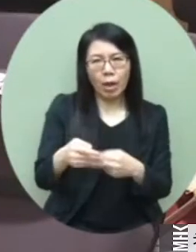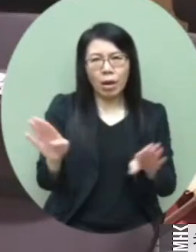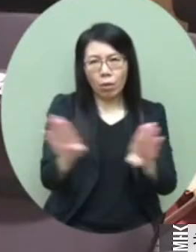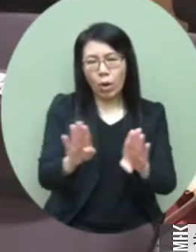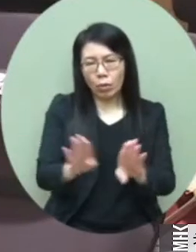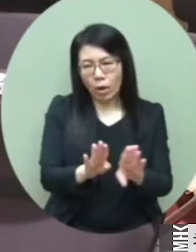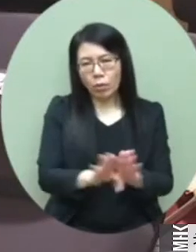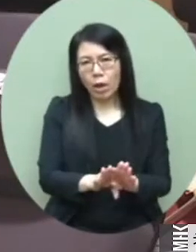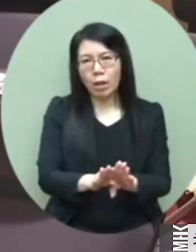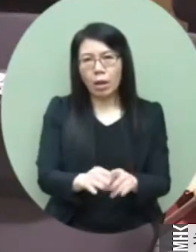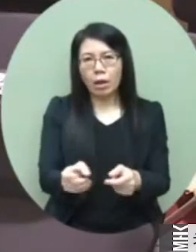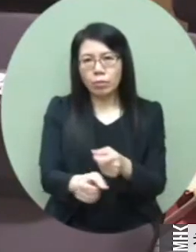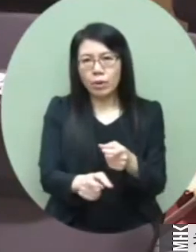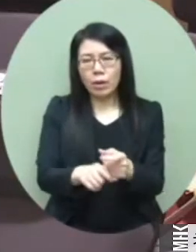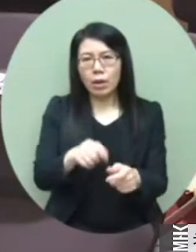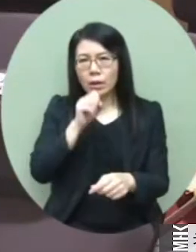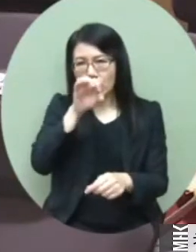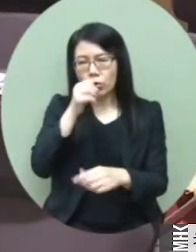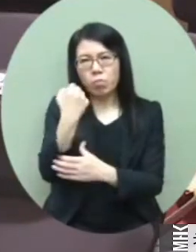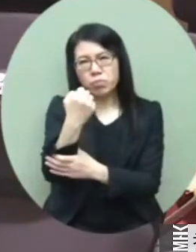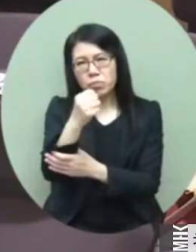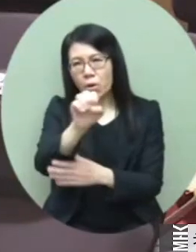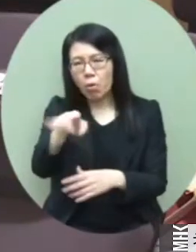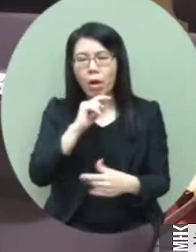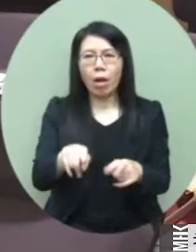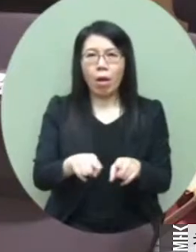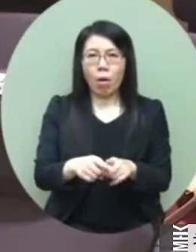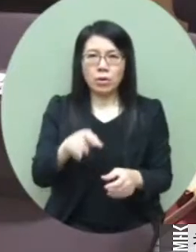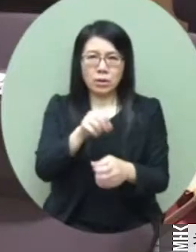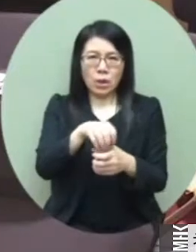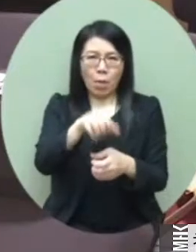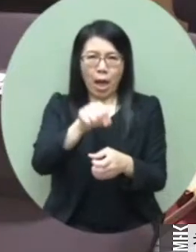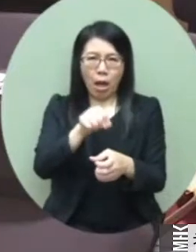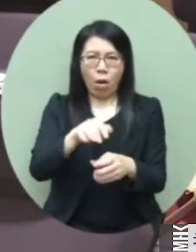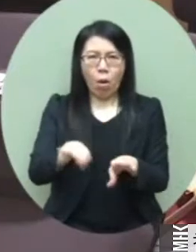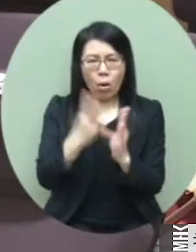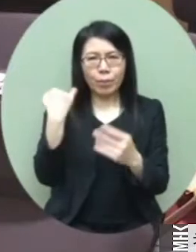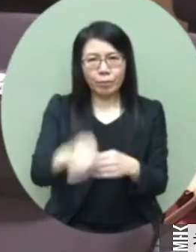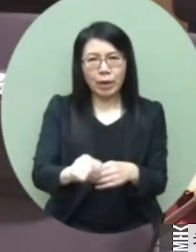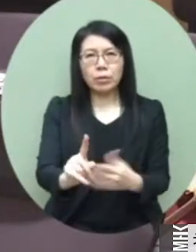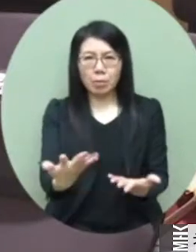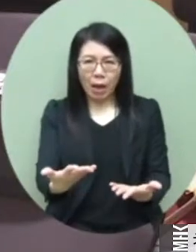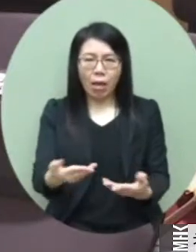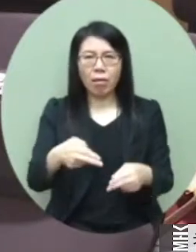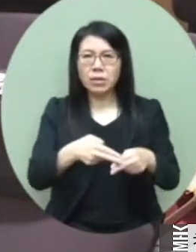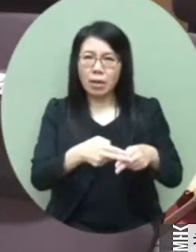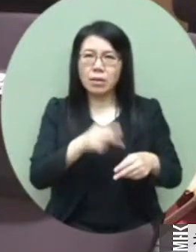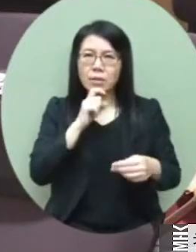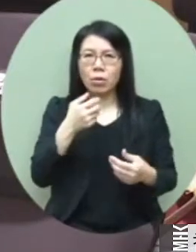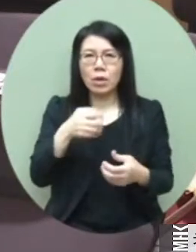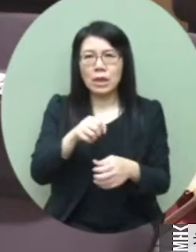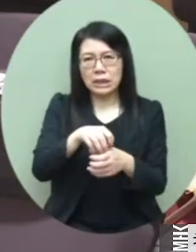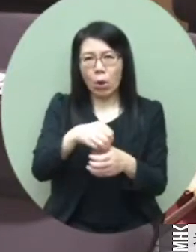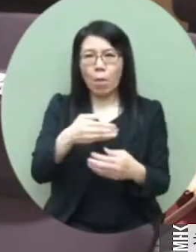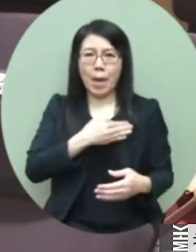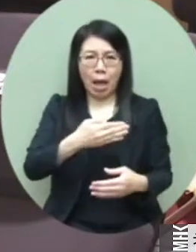處所，每一次業界都會行出嚟話，點解我哋同樣地酒吧又唔開得呢？佢哋只不過係有啲餐廳有酒牌都可